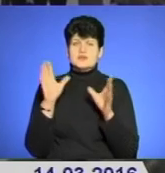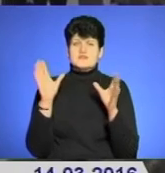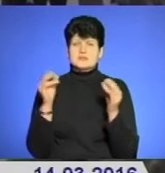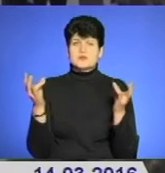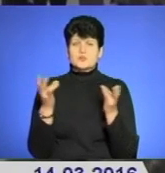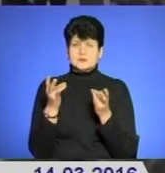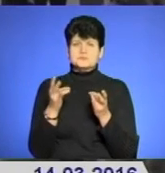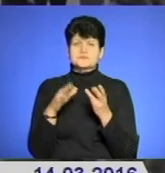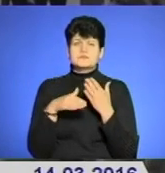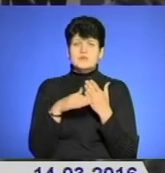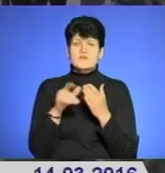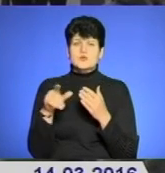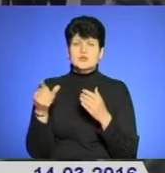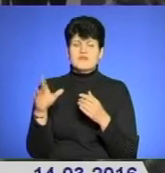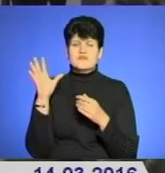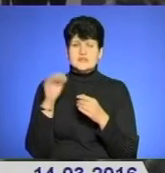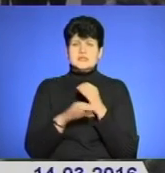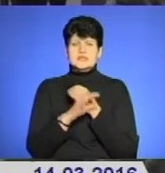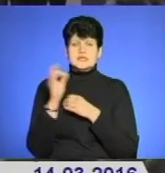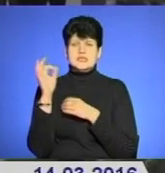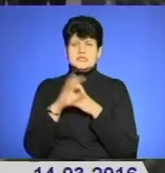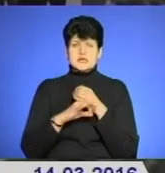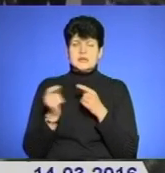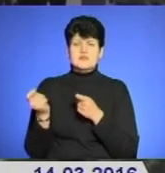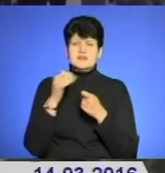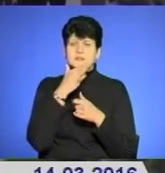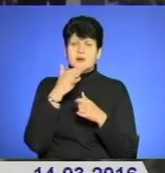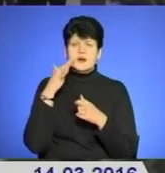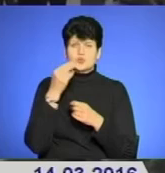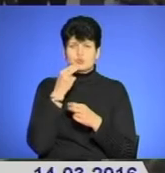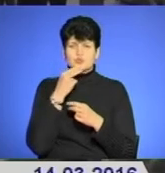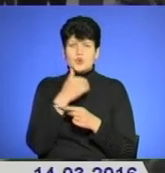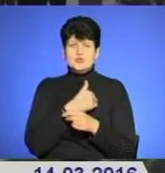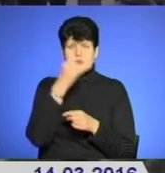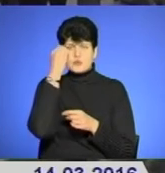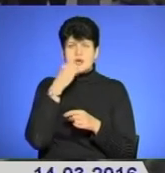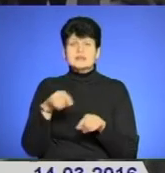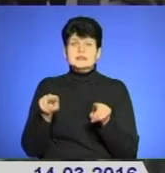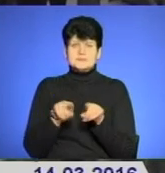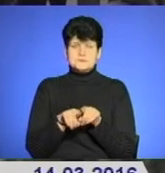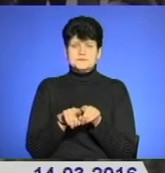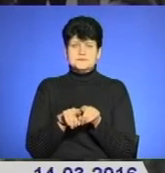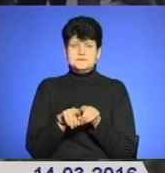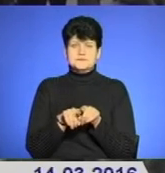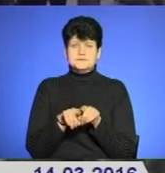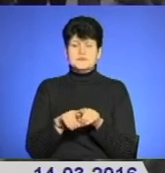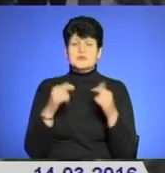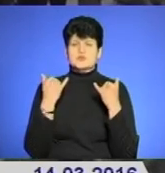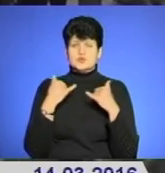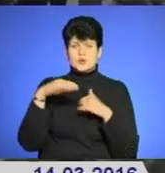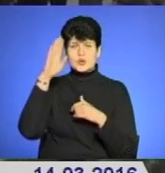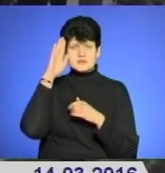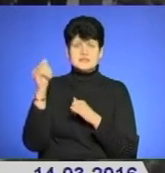також волонтерам «Схід-Захід», які привезли чимало продуктів. Хочеться подякувати також, в принципі, на сьогодні хлопці